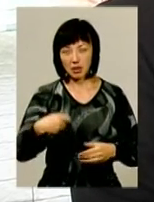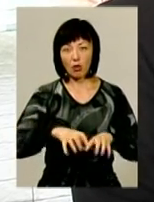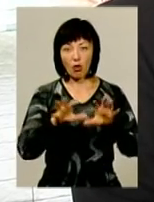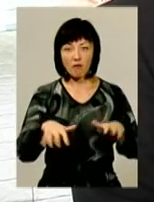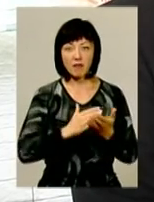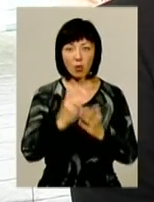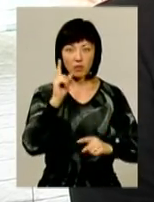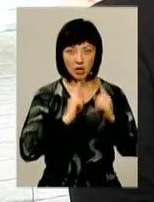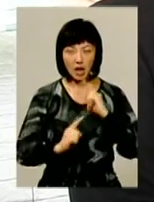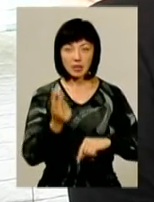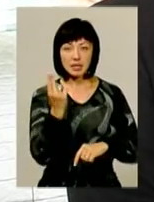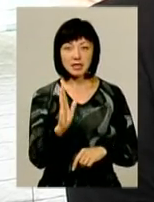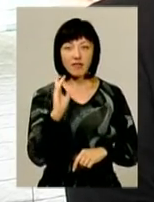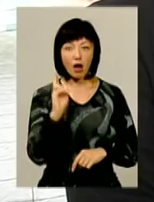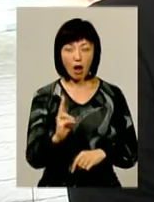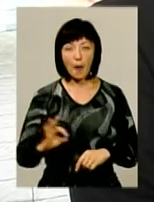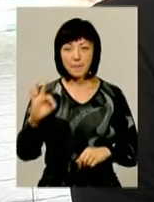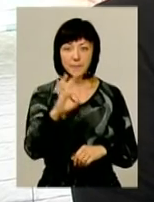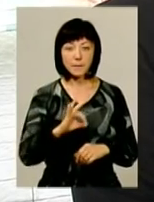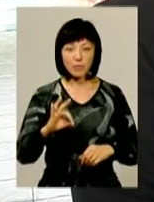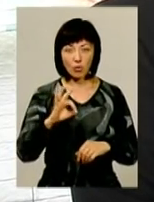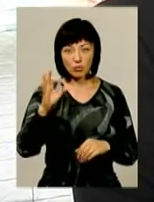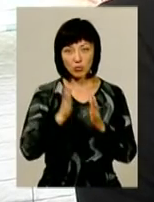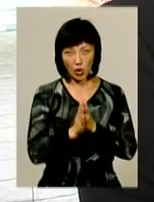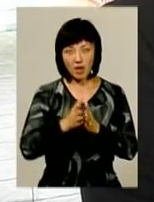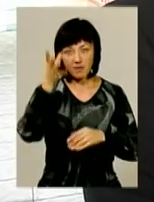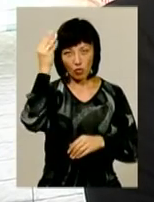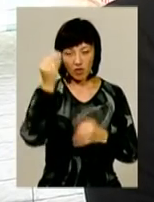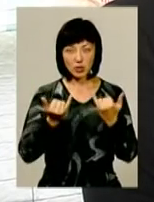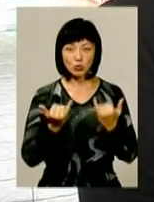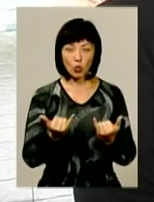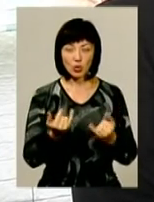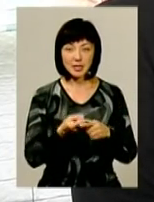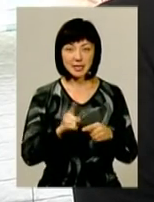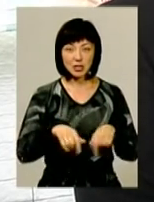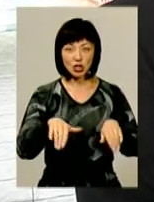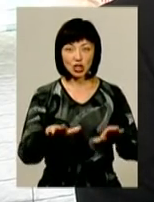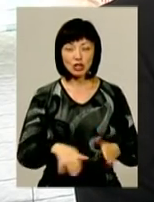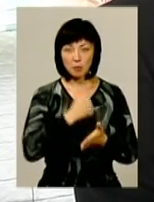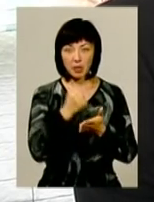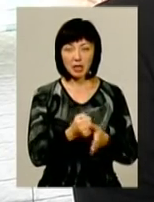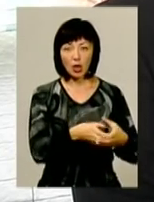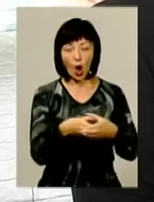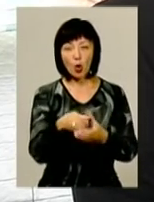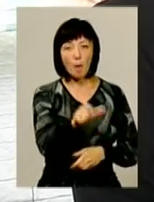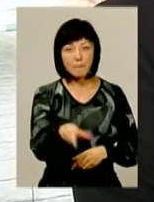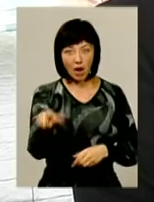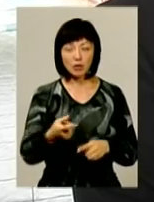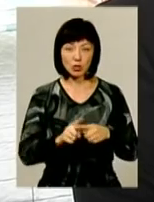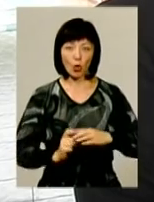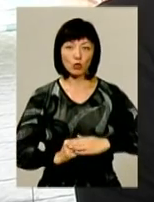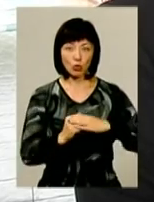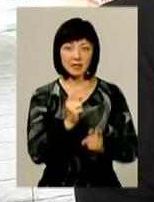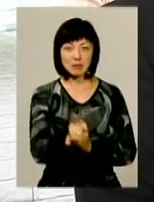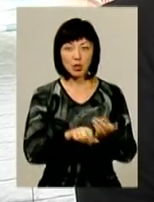Ради, до ЦВК, щодо врахувати сьогодні то, що це рішення прийняте громадою, а вони є основою